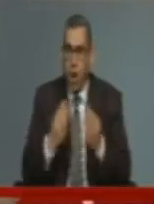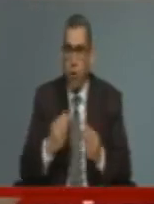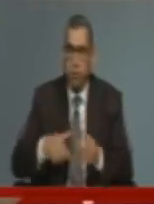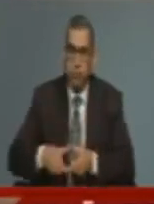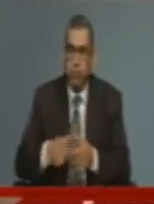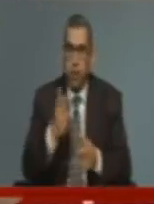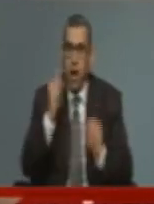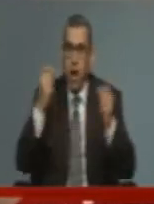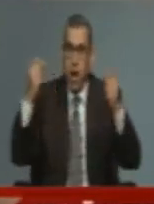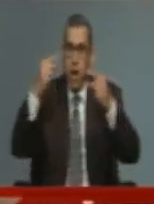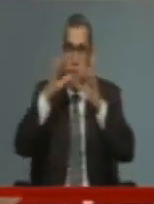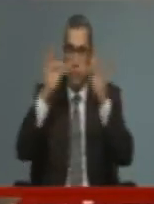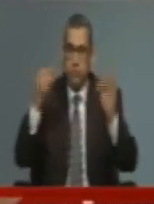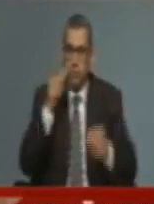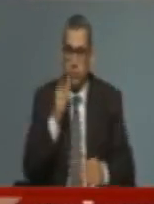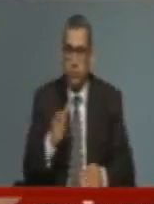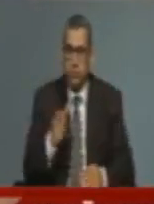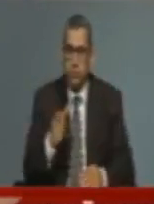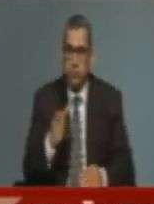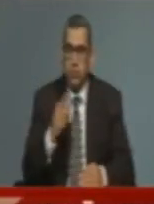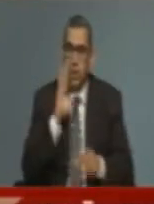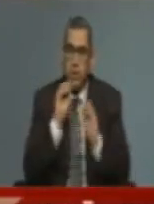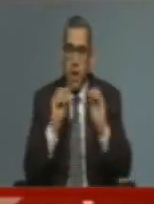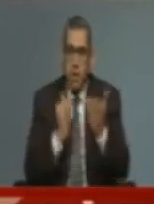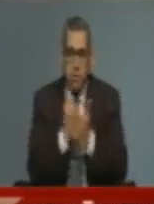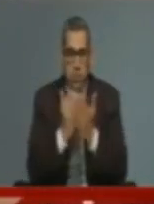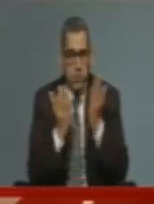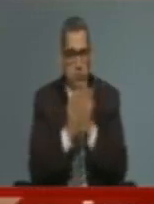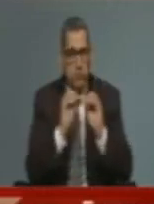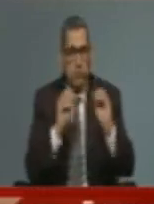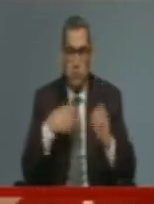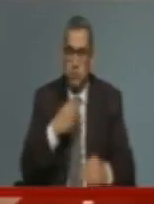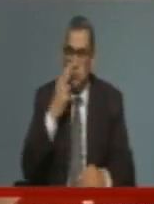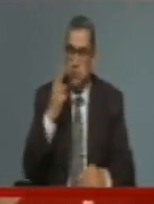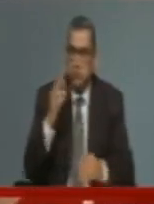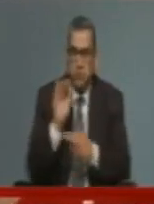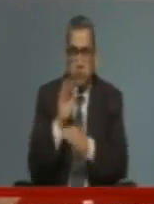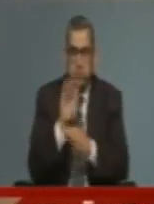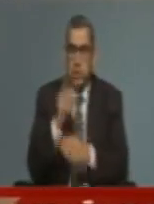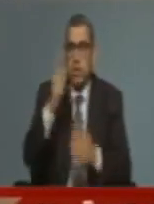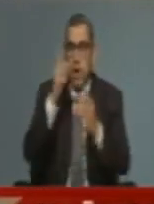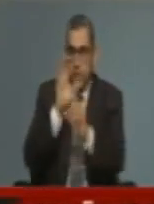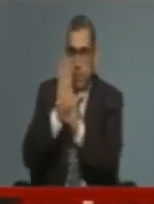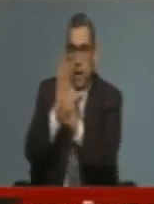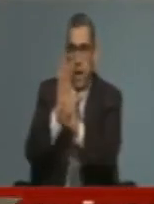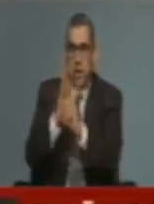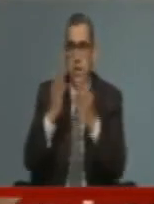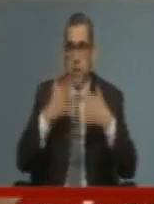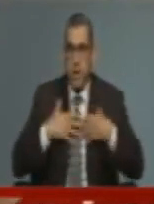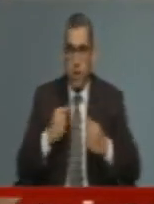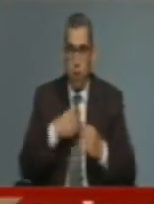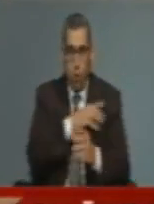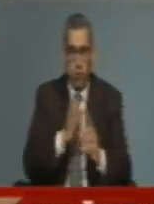وكهرباء، والاهتمام بالتعليم والمدارس. وربنا يعينك يا ريس ويقويك، واحنا في دارك ان شاء